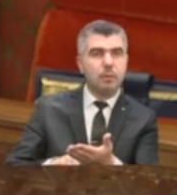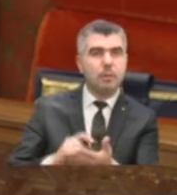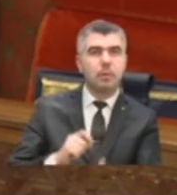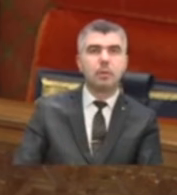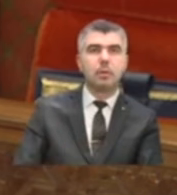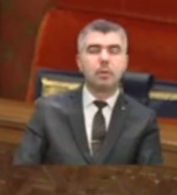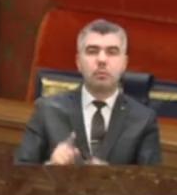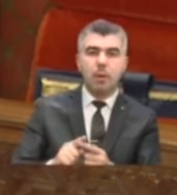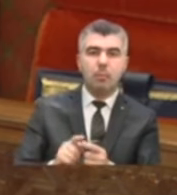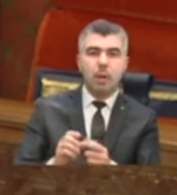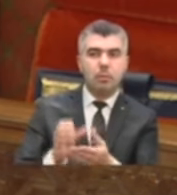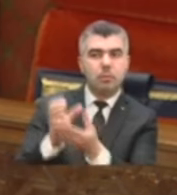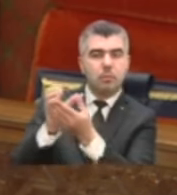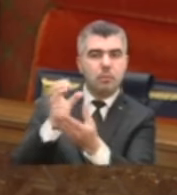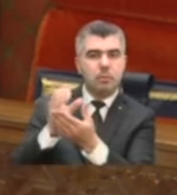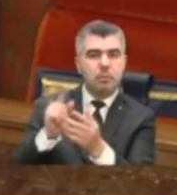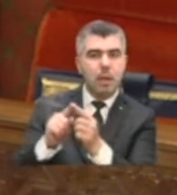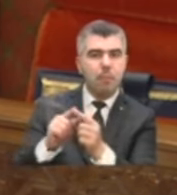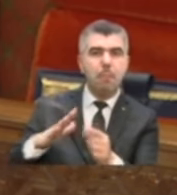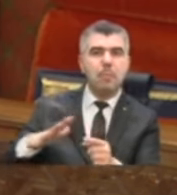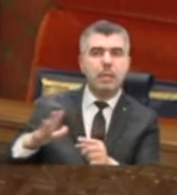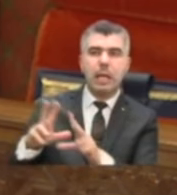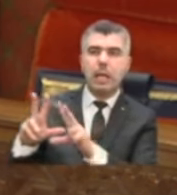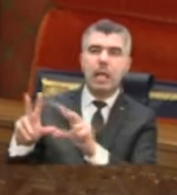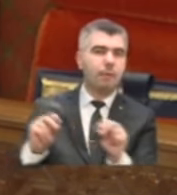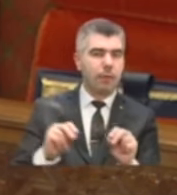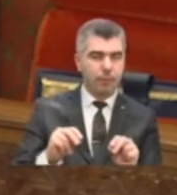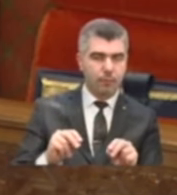تلعبه الحافلات بين المدن. لذلك